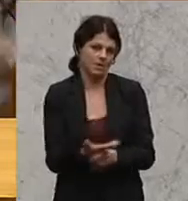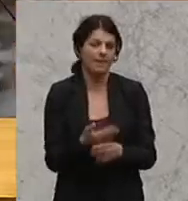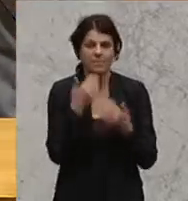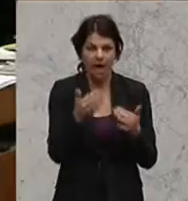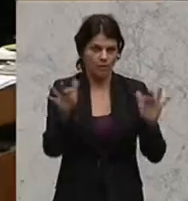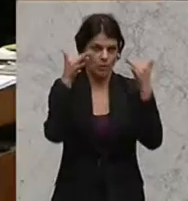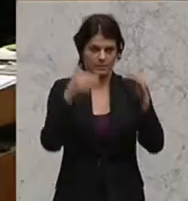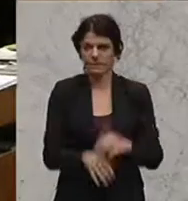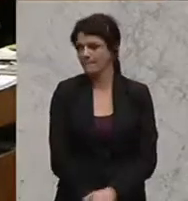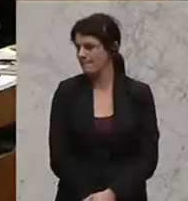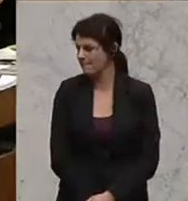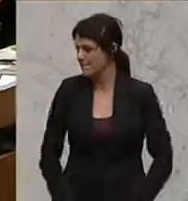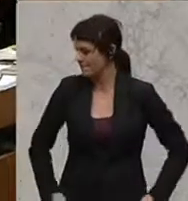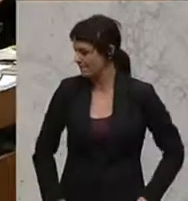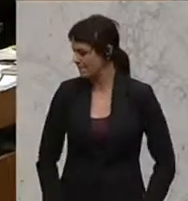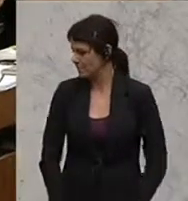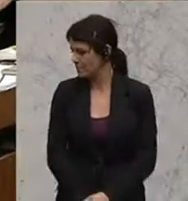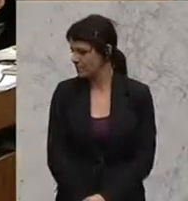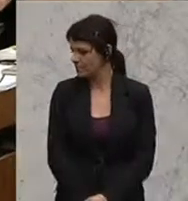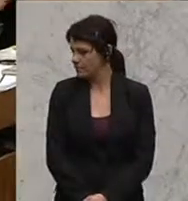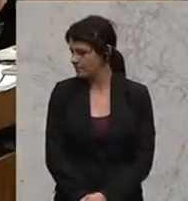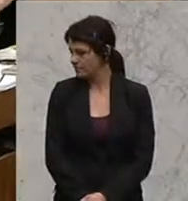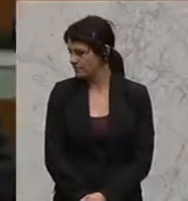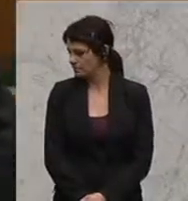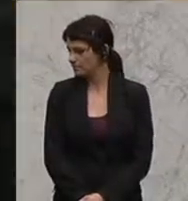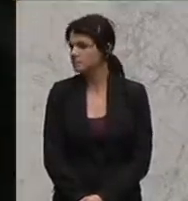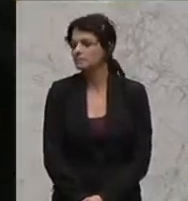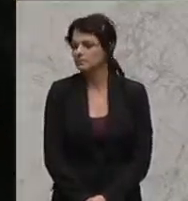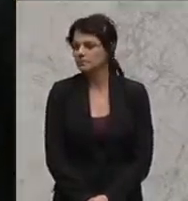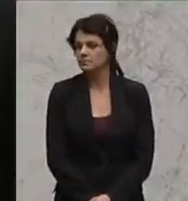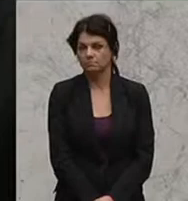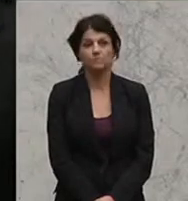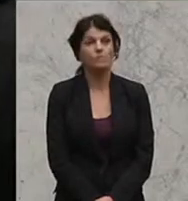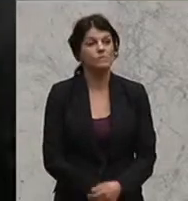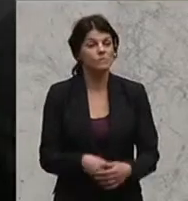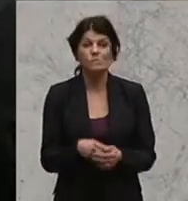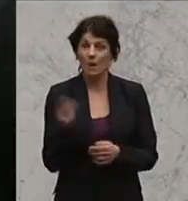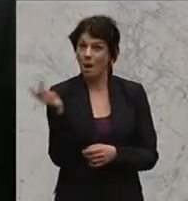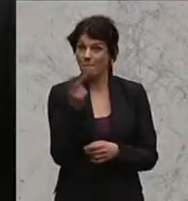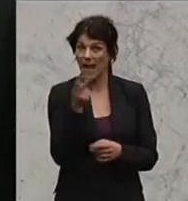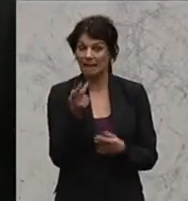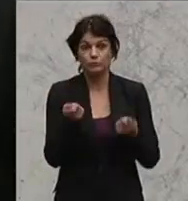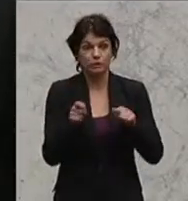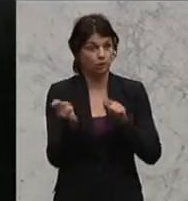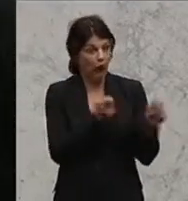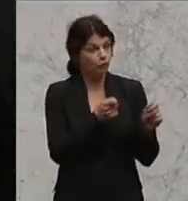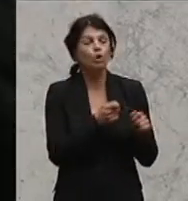Aufmerksamkeit. Argumentiert Alef Korun, die Menschenrechtssprecherin der Grünen.